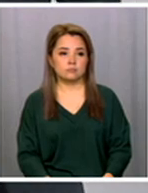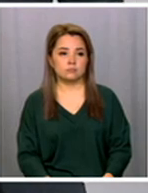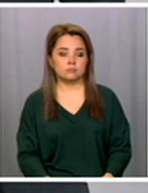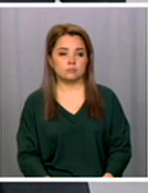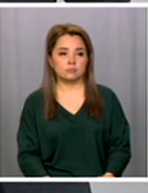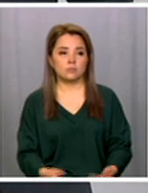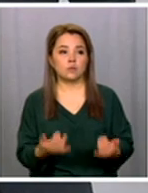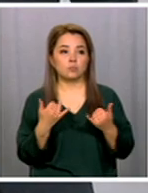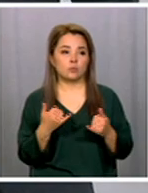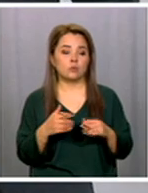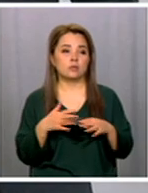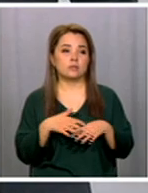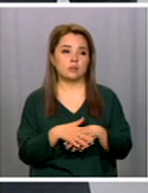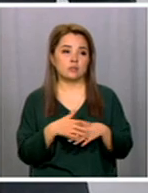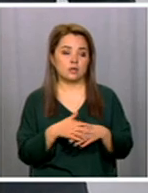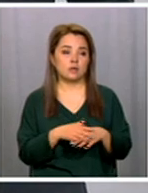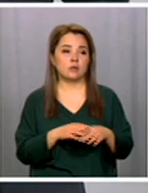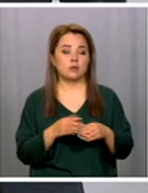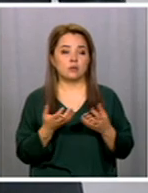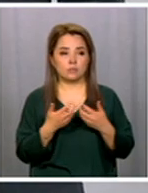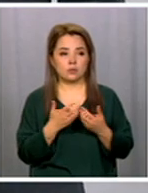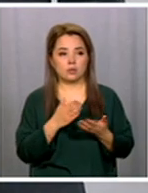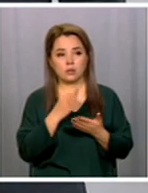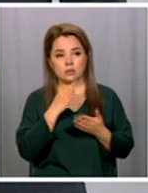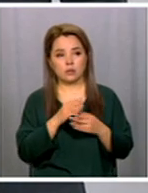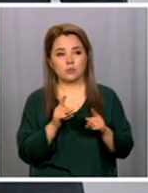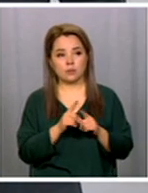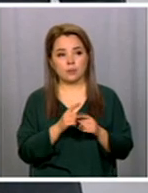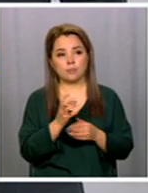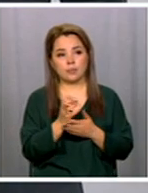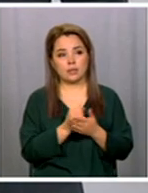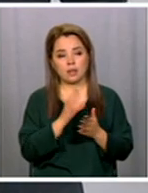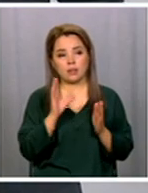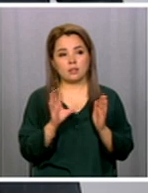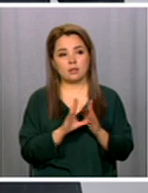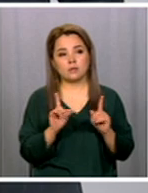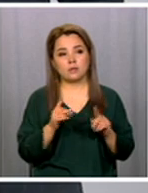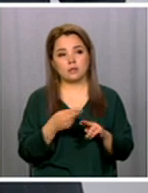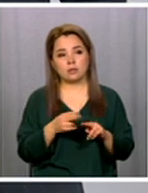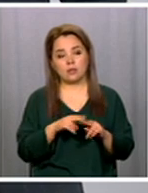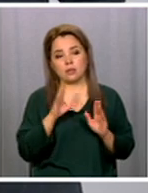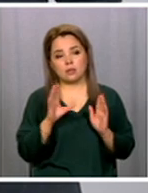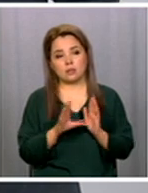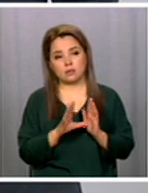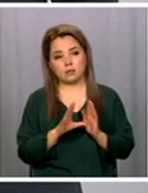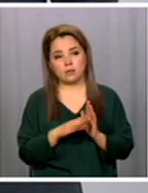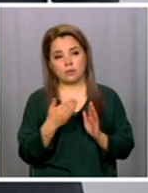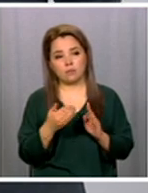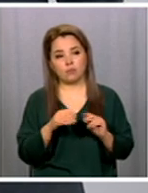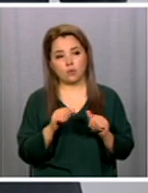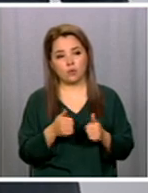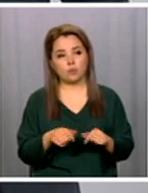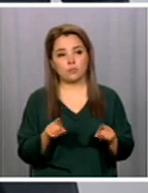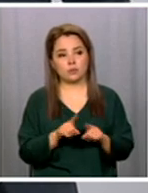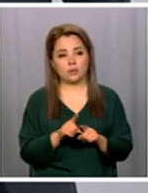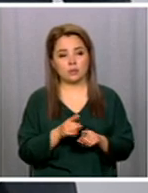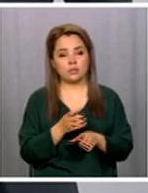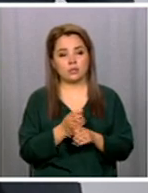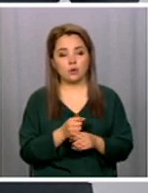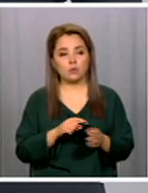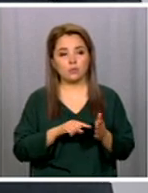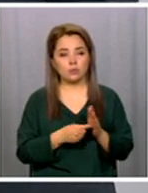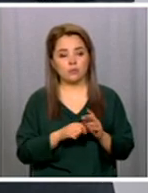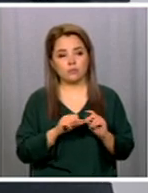Бүгінгі есеп шығару сабағымызды бастамас бұрын, потенциалдық энергия дегеніміз не? Және потенциалдық энергияның формулаларына қысқаша тоқталып